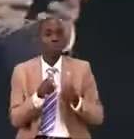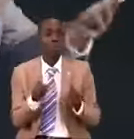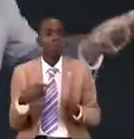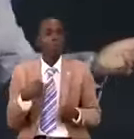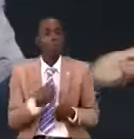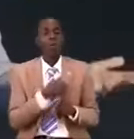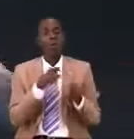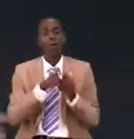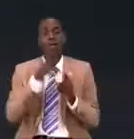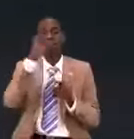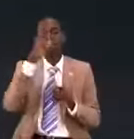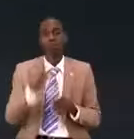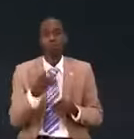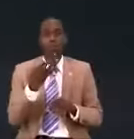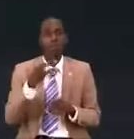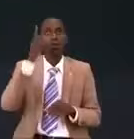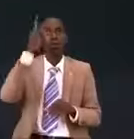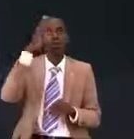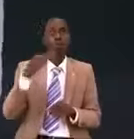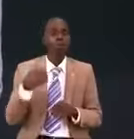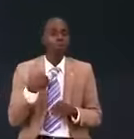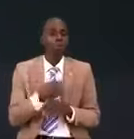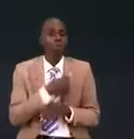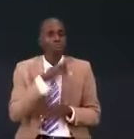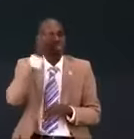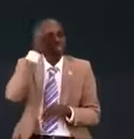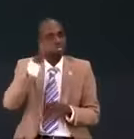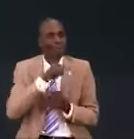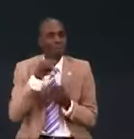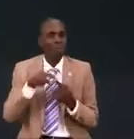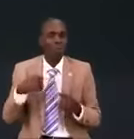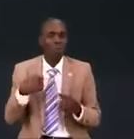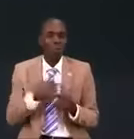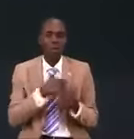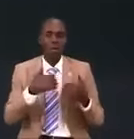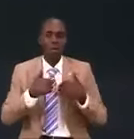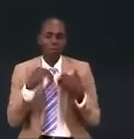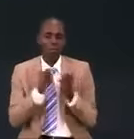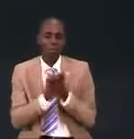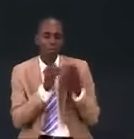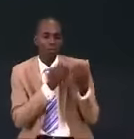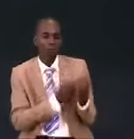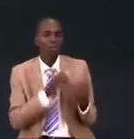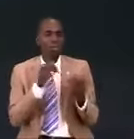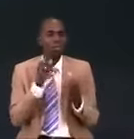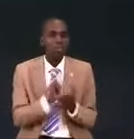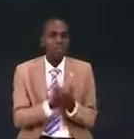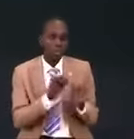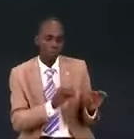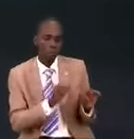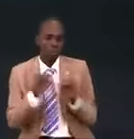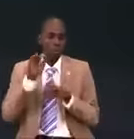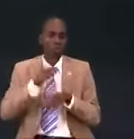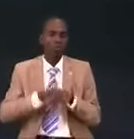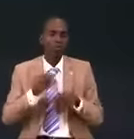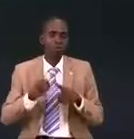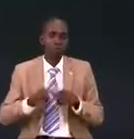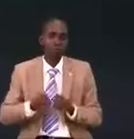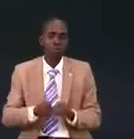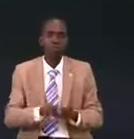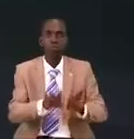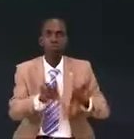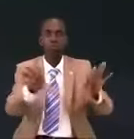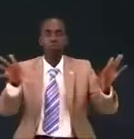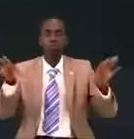cela donne que ce répandre vers les membres le courage contagieux